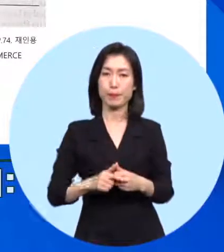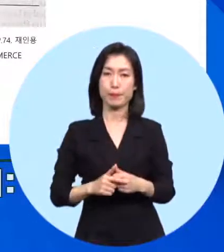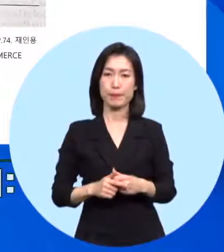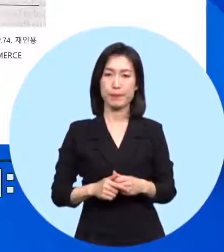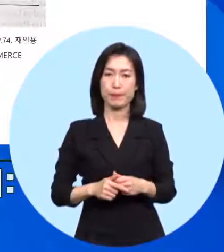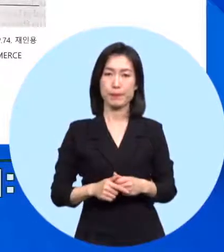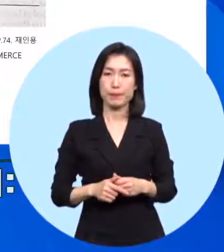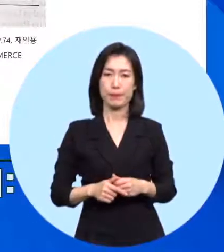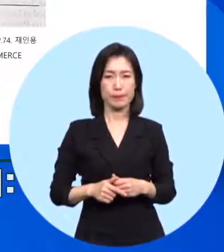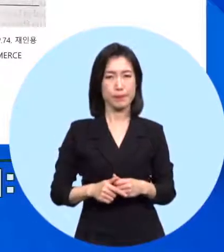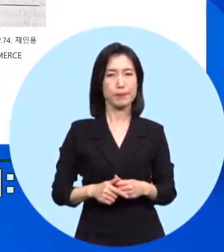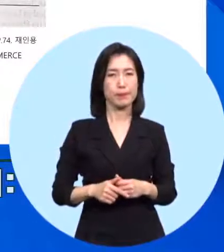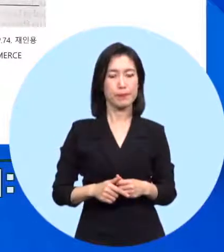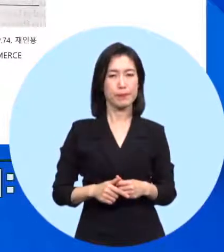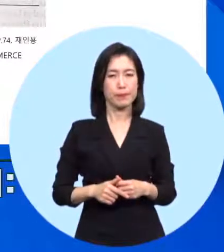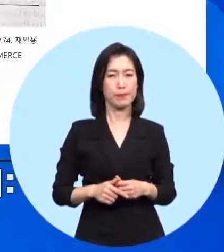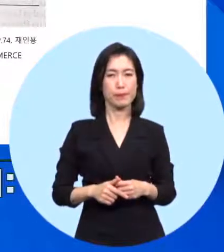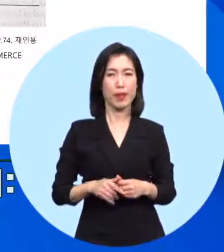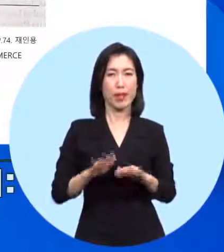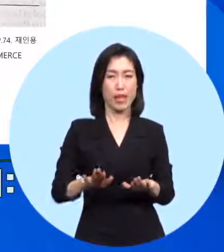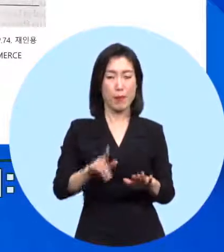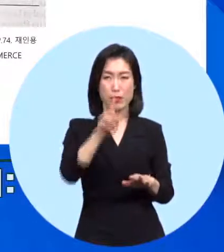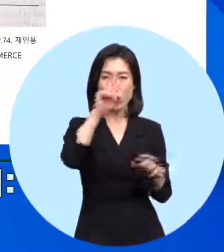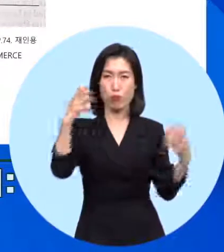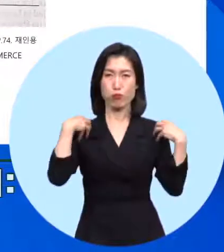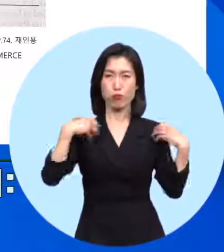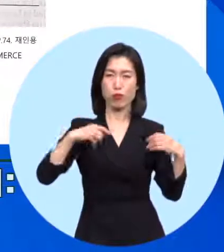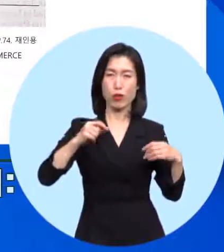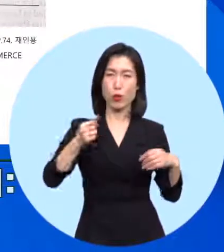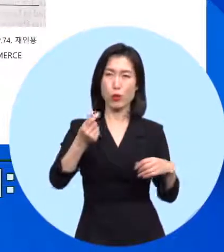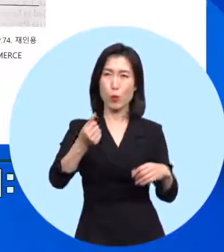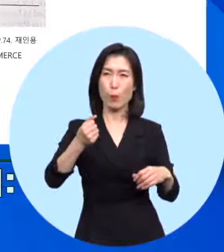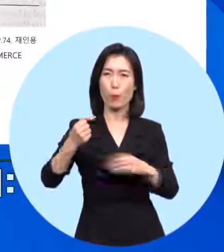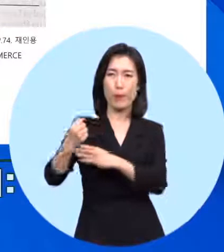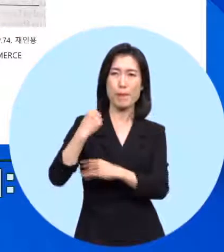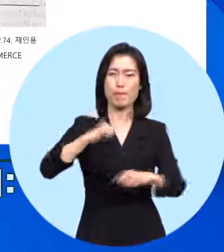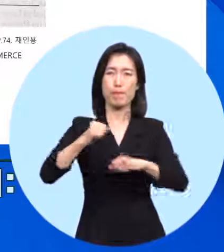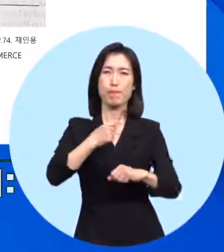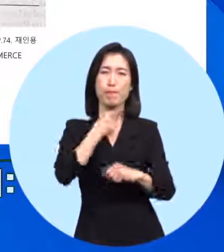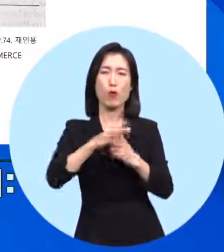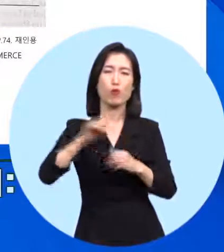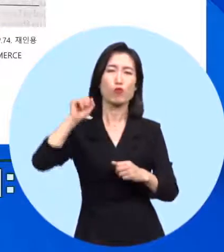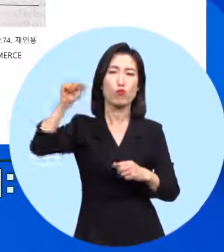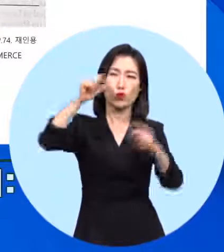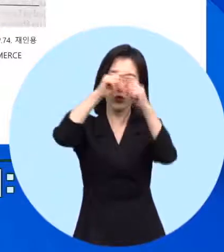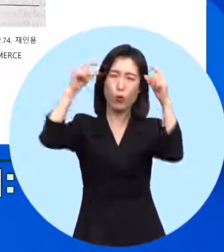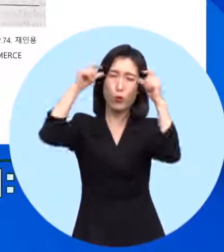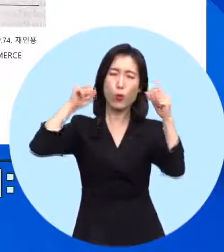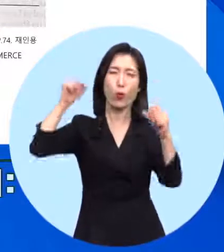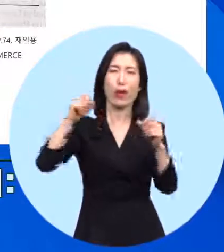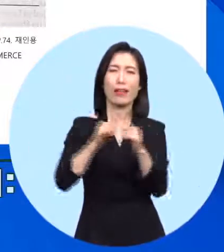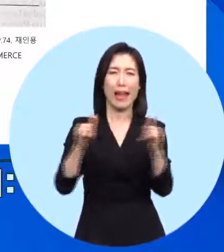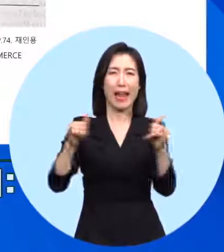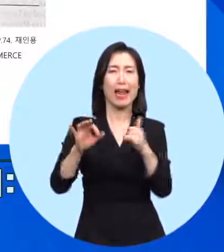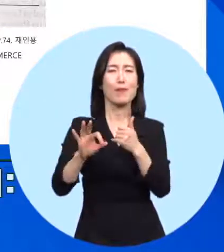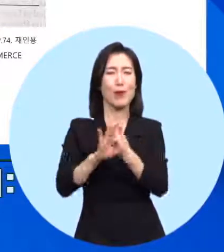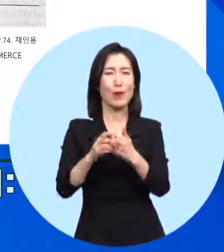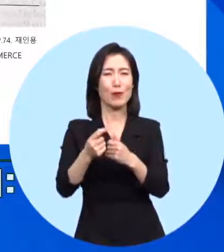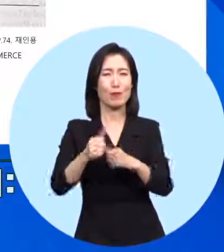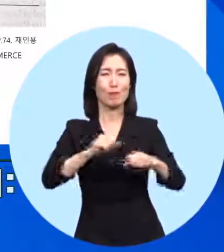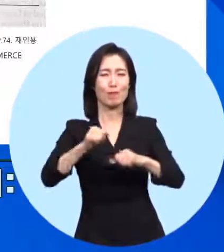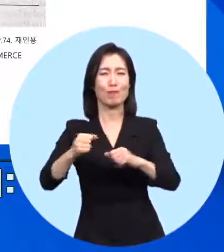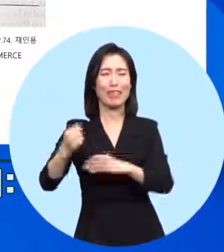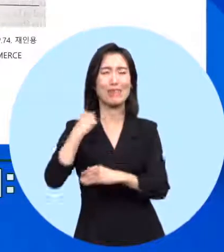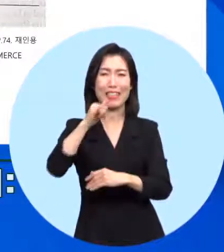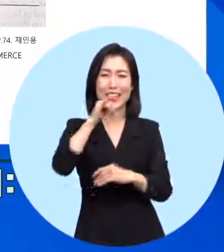이번 정부에서 좀 한가득하려면 웅둥권이어야 되거든요. 세계에서 가장 큰 혁명을 해본 볼세비키 혁명을